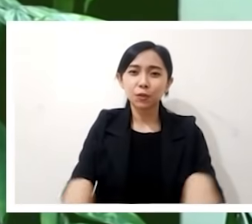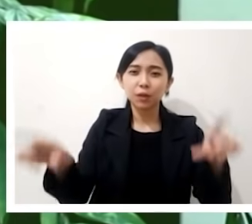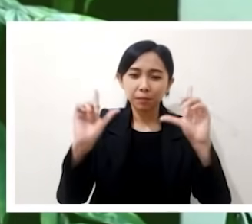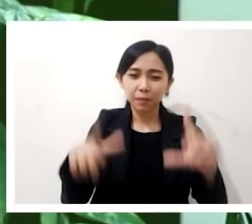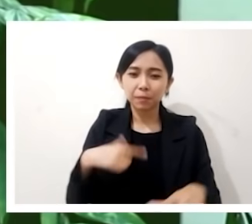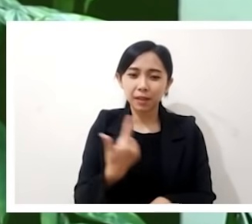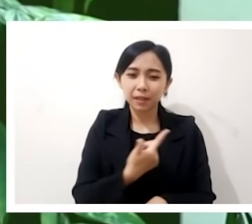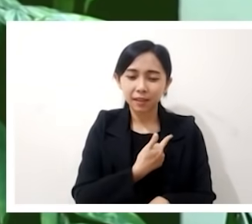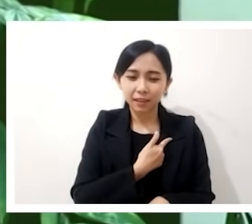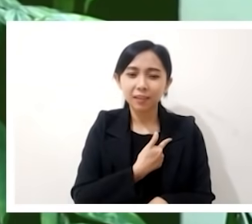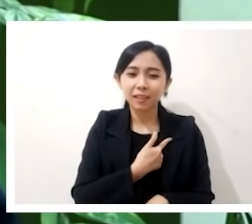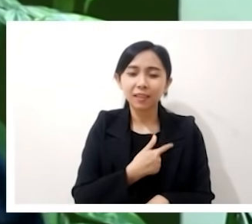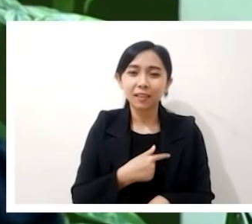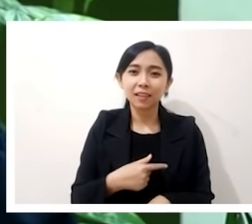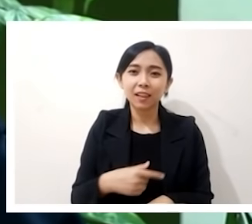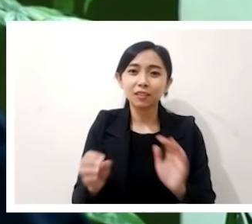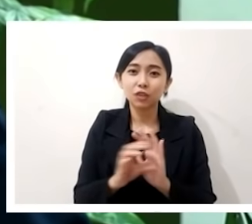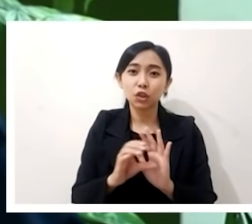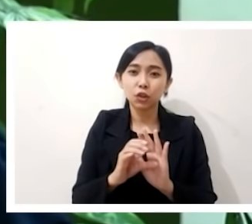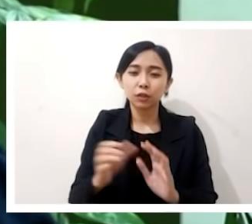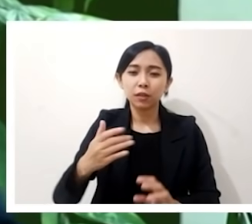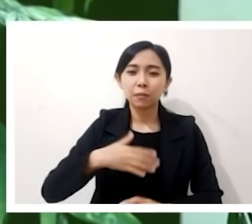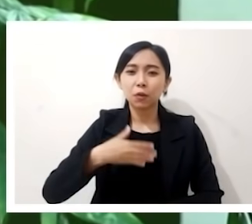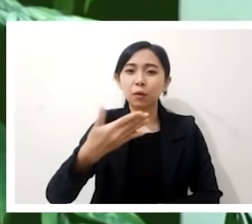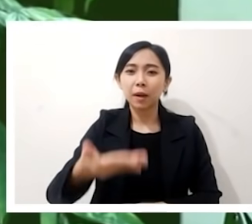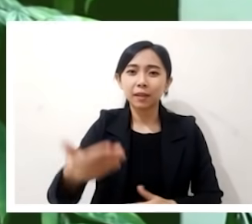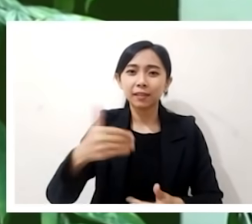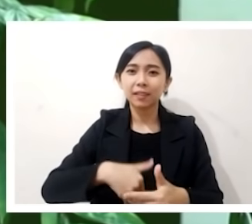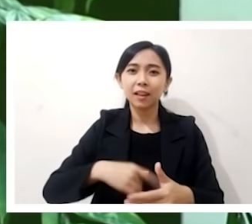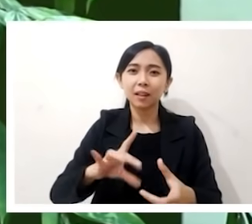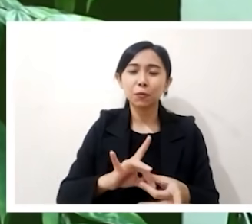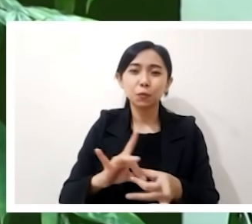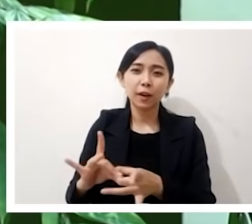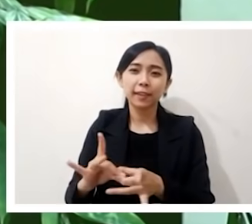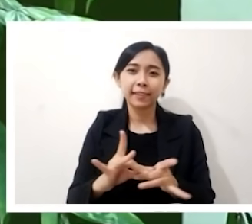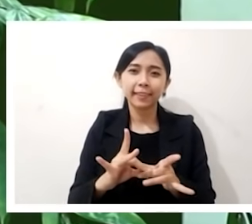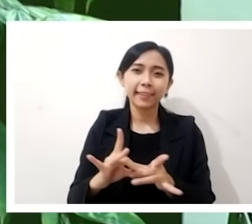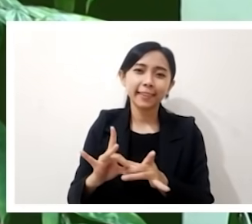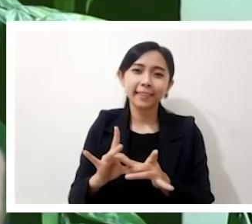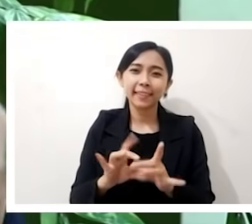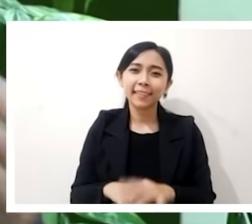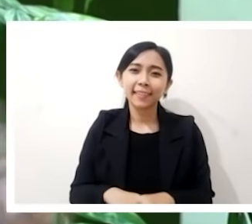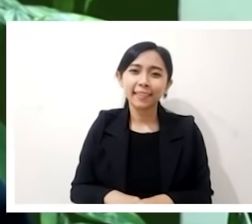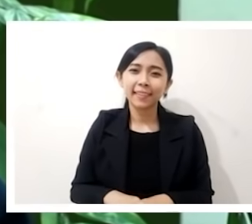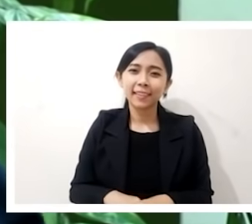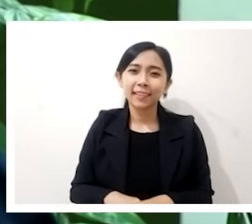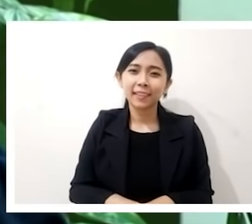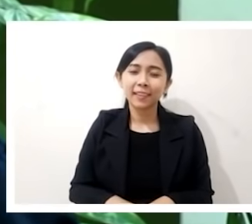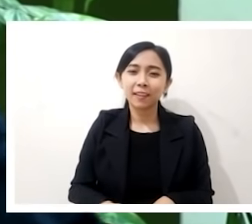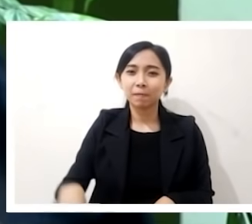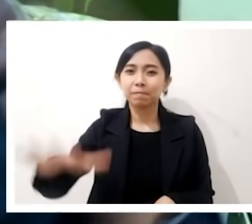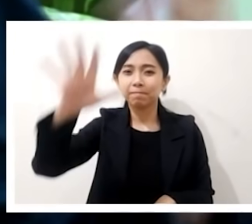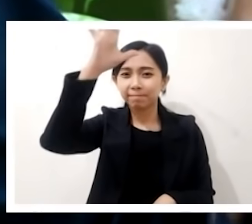teladan tentang nilai pengorbanan dalam relasi hubungan antar suami